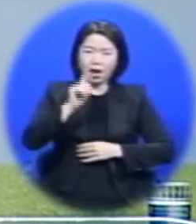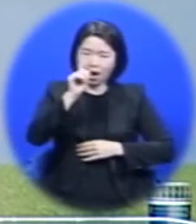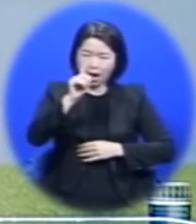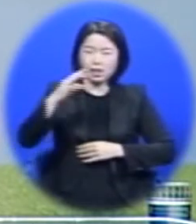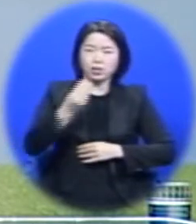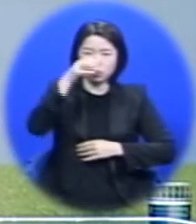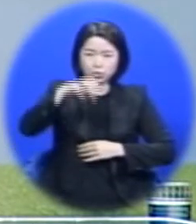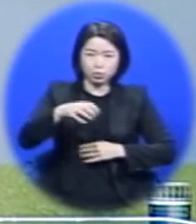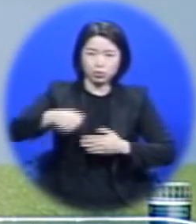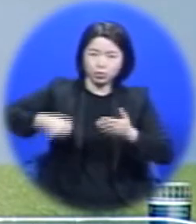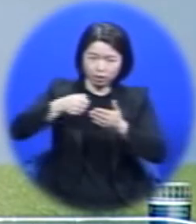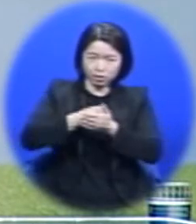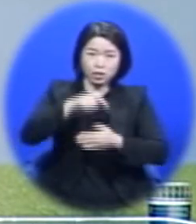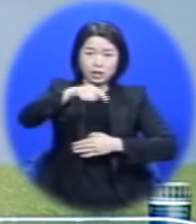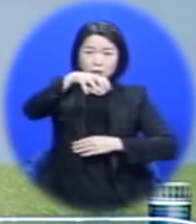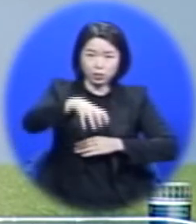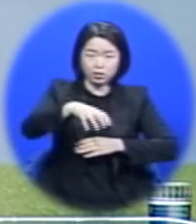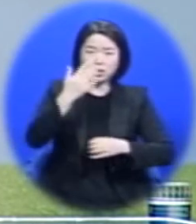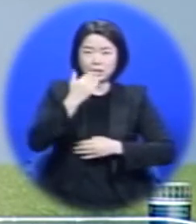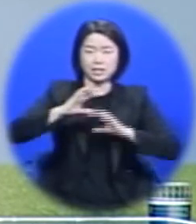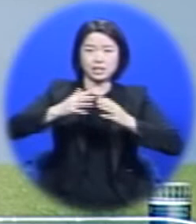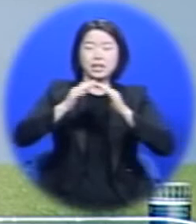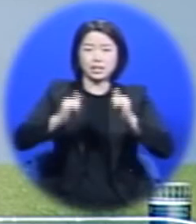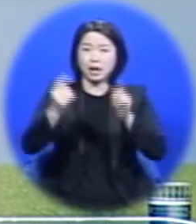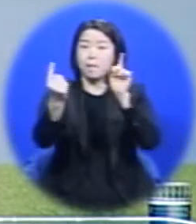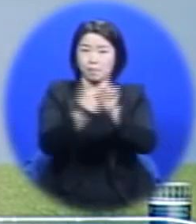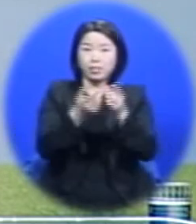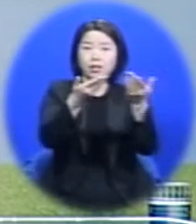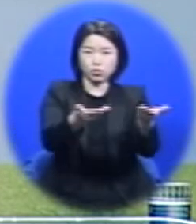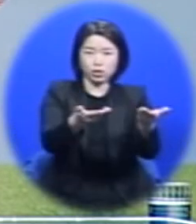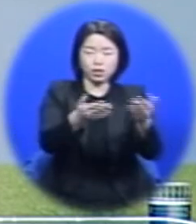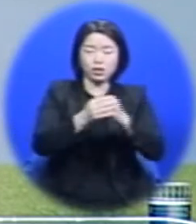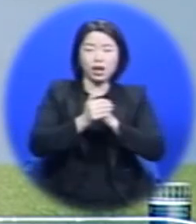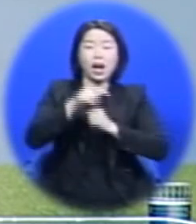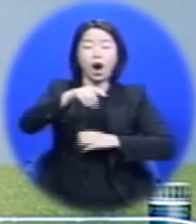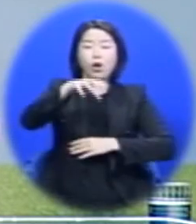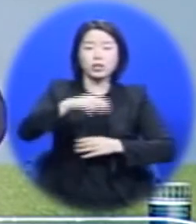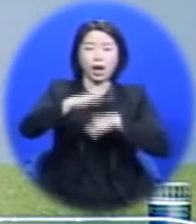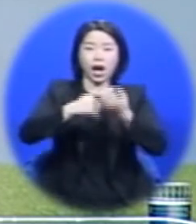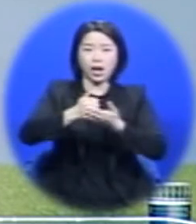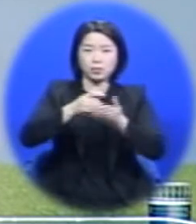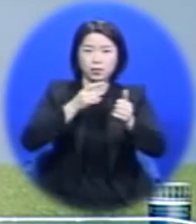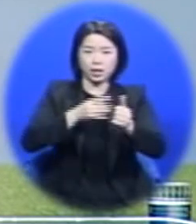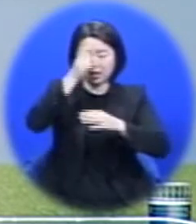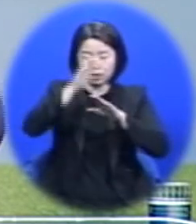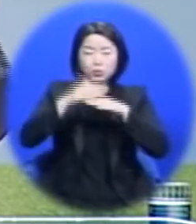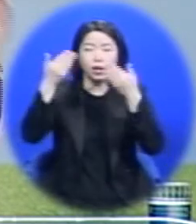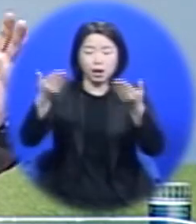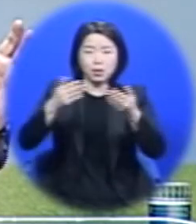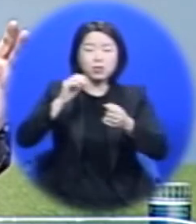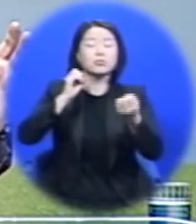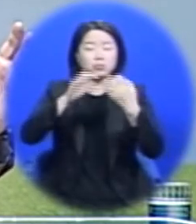성소를 정해두고 거기서 이스라엘 백성을 만나 주시겠다. 거기서 하나님께 기도하면 하나님이 들어주시겠다고